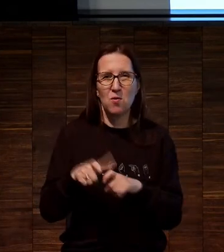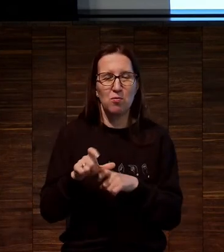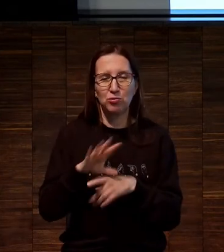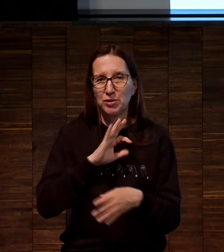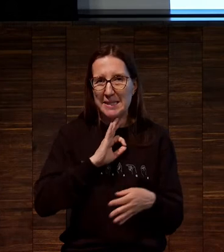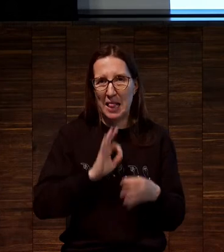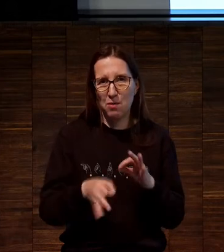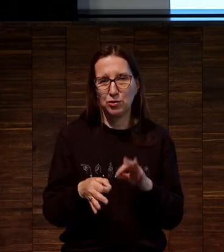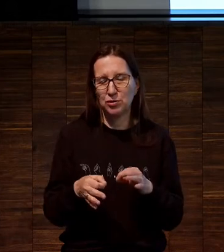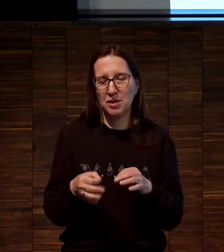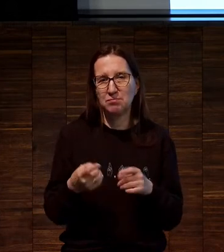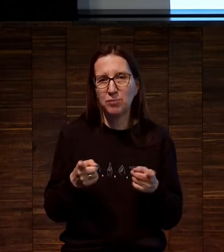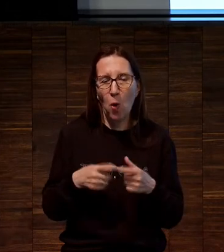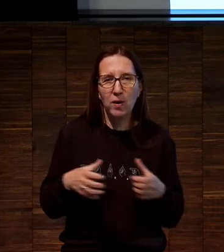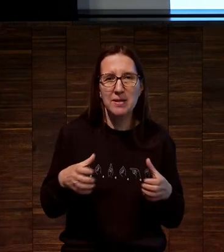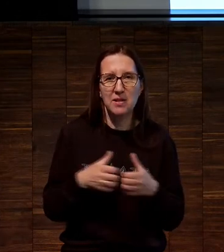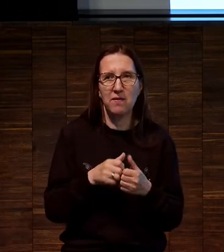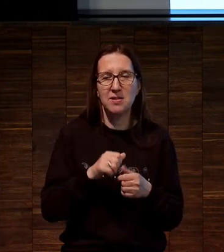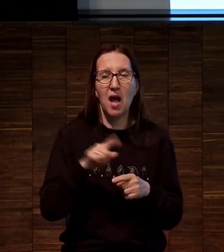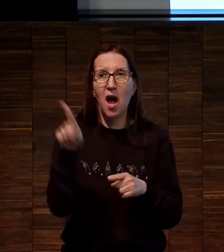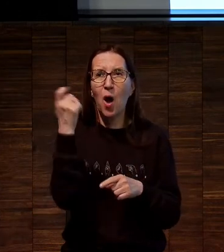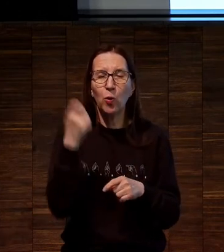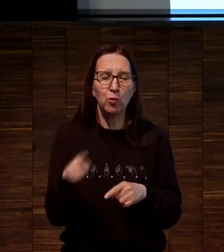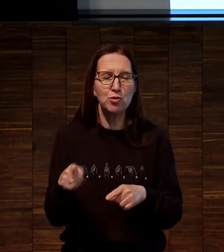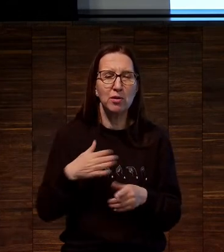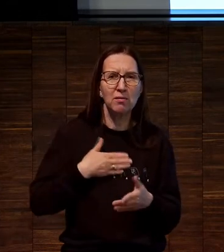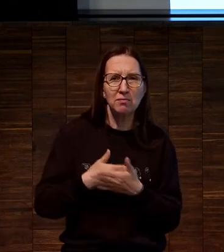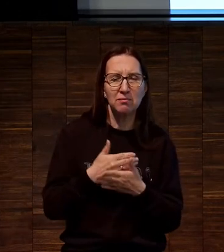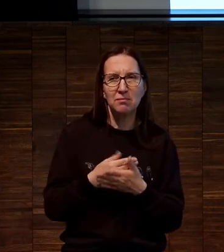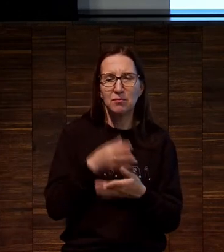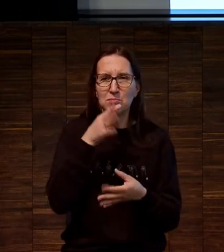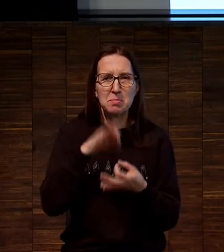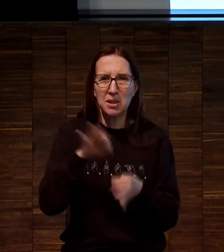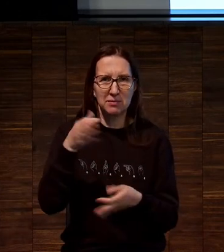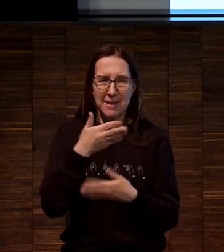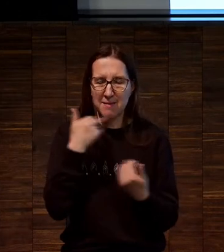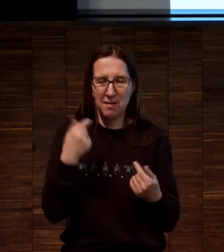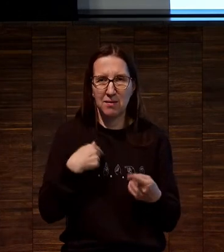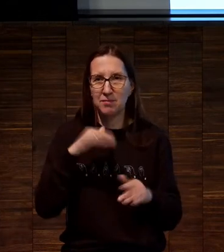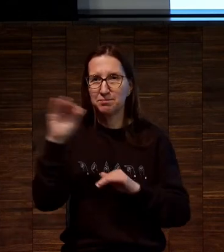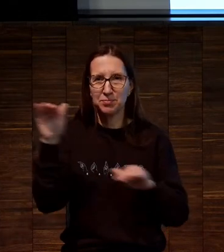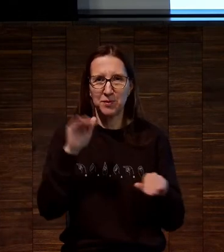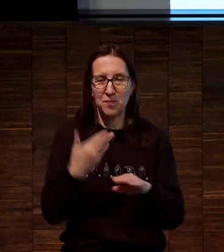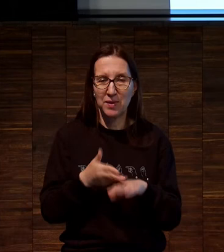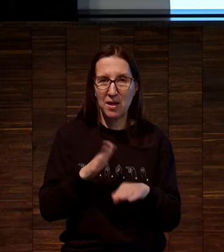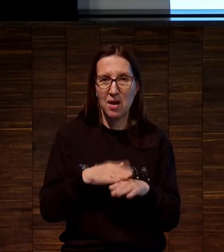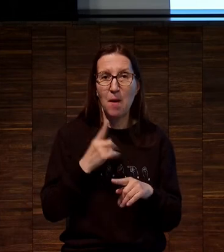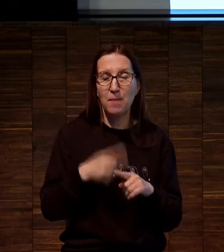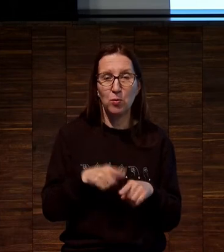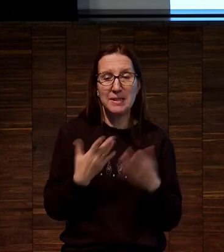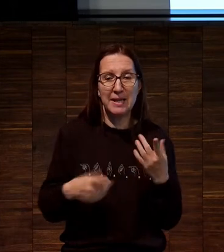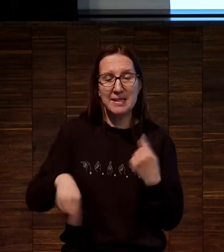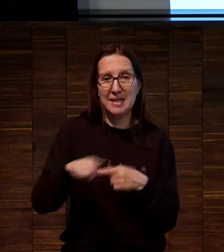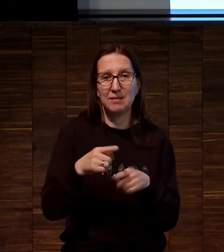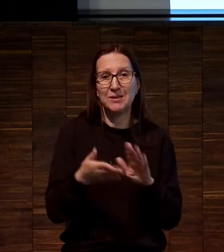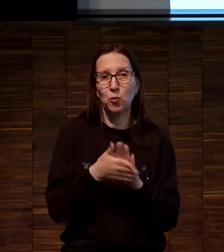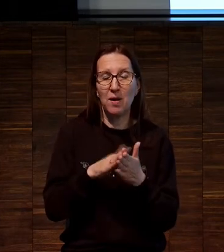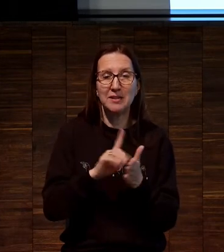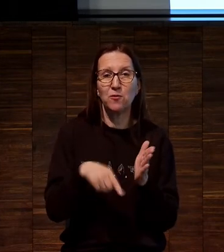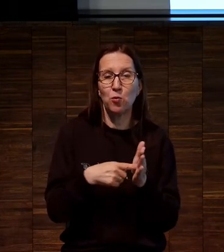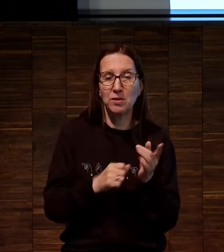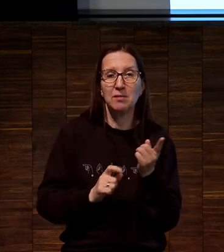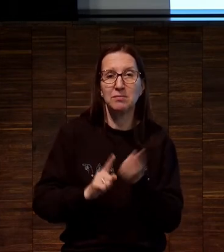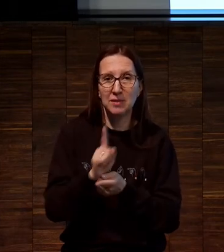организовать этих неорганизованных художников. Просто. Возможно, еще ситуация в городе поменяется очередной раз, и мы